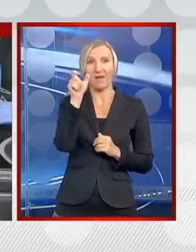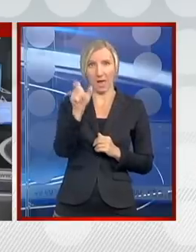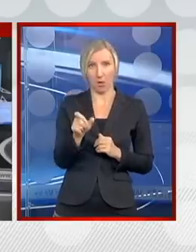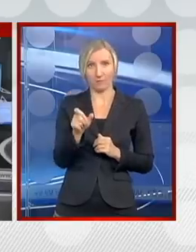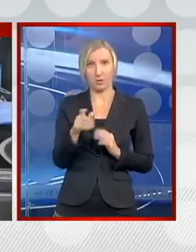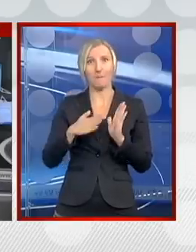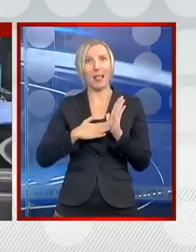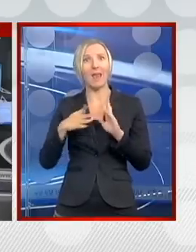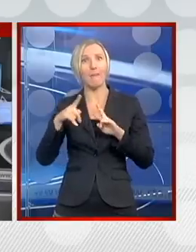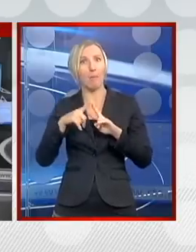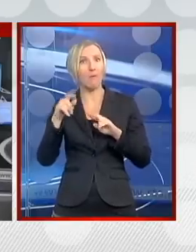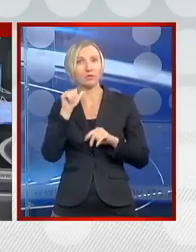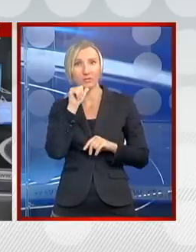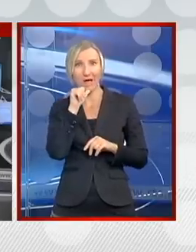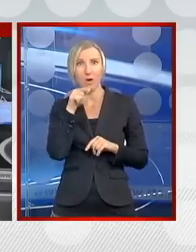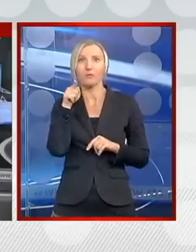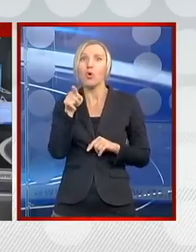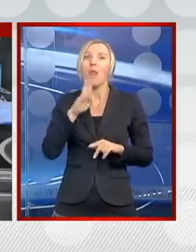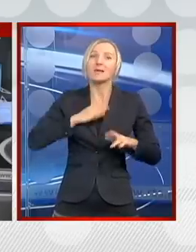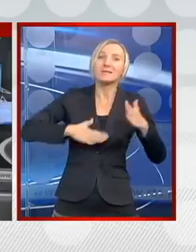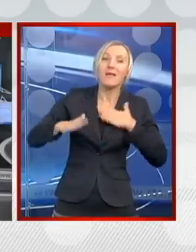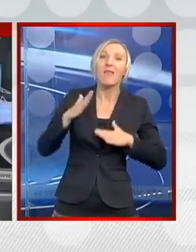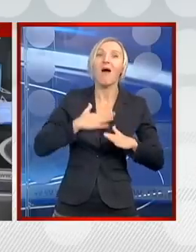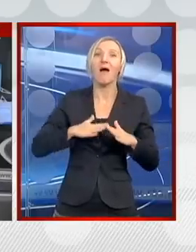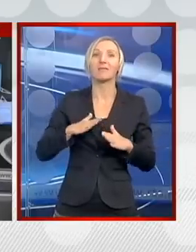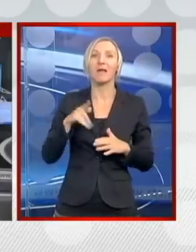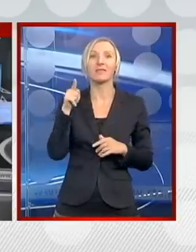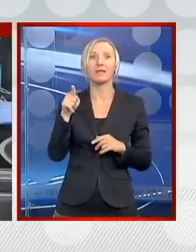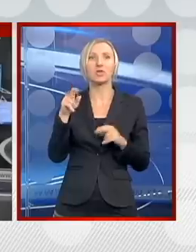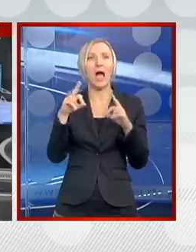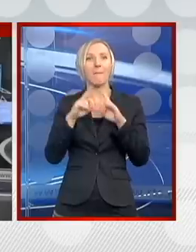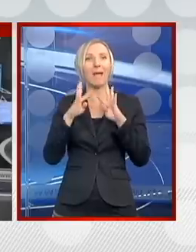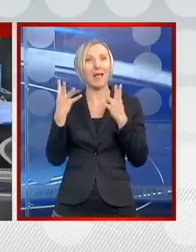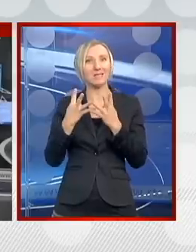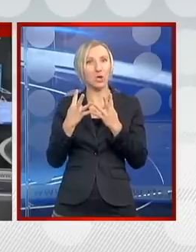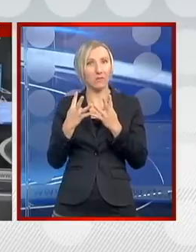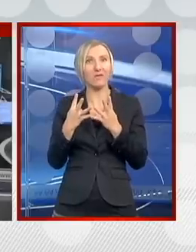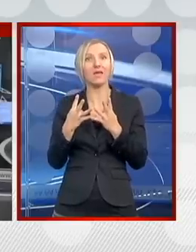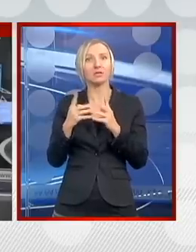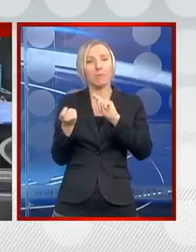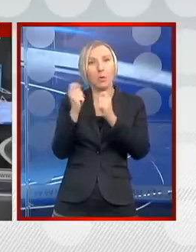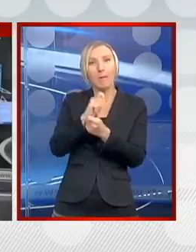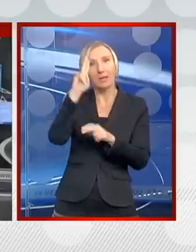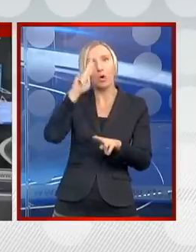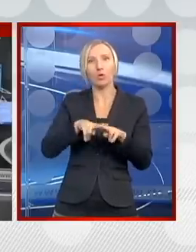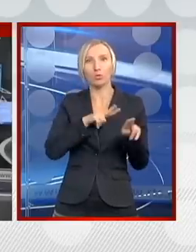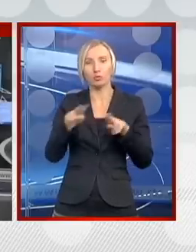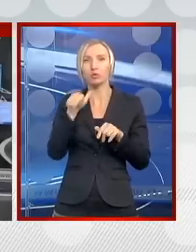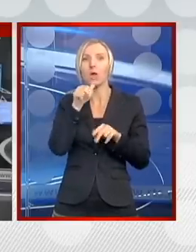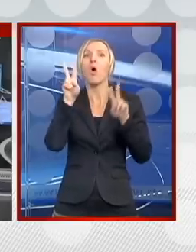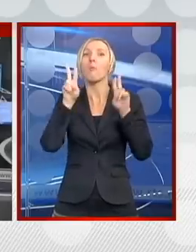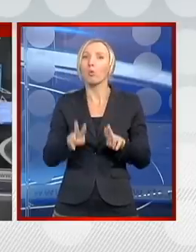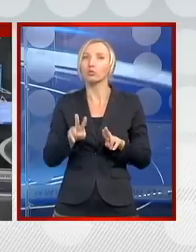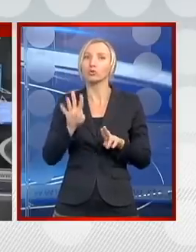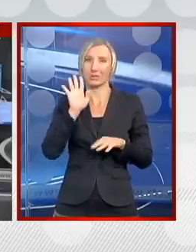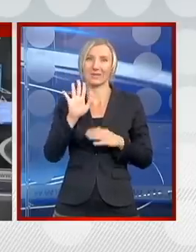Ivanovića, Milena Popović Ivanović, nada se da će apelaciono veće preinačiti odluku suda i omogućiti